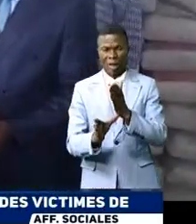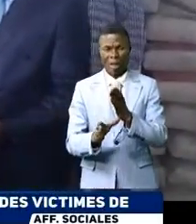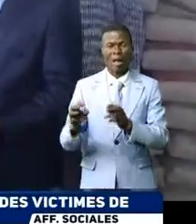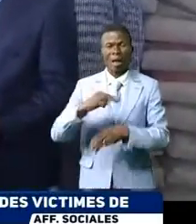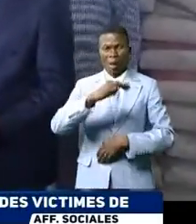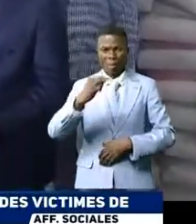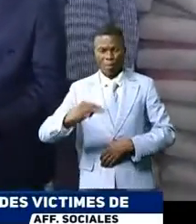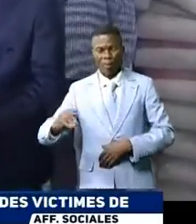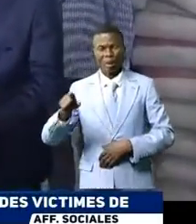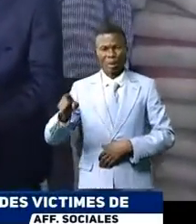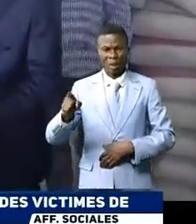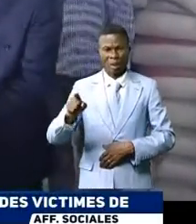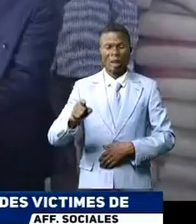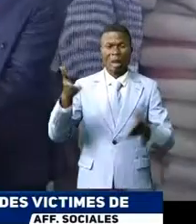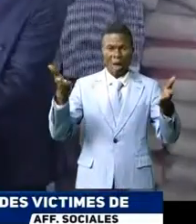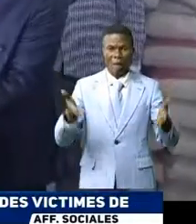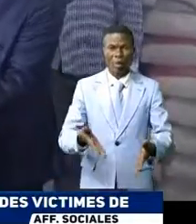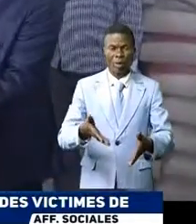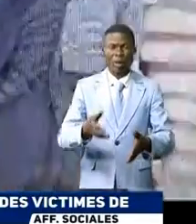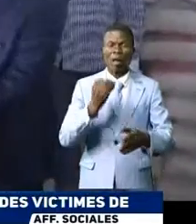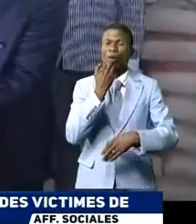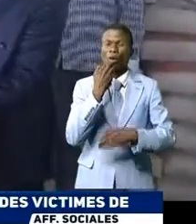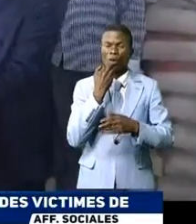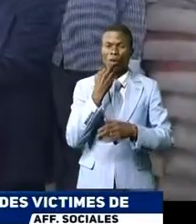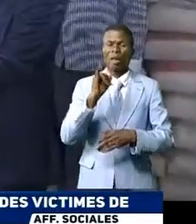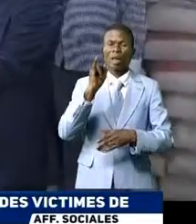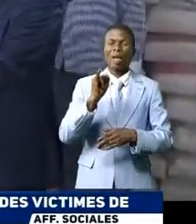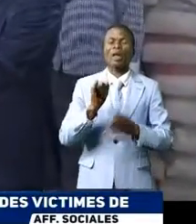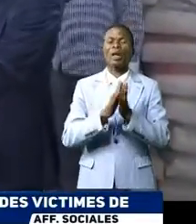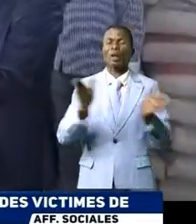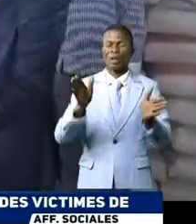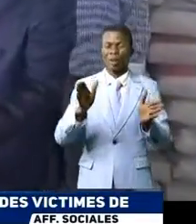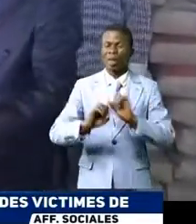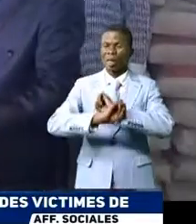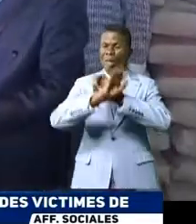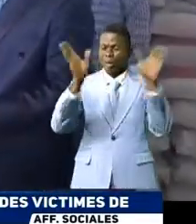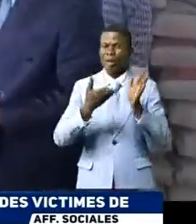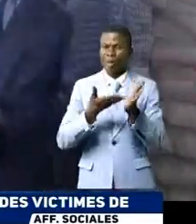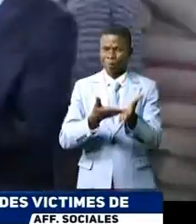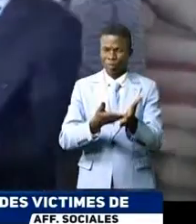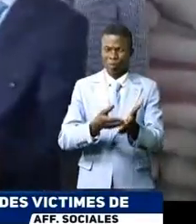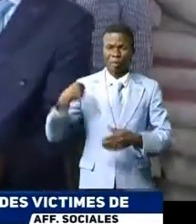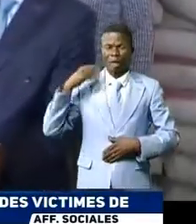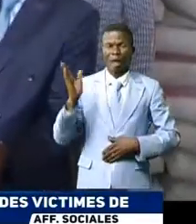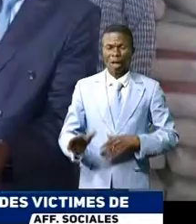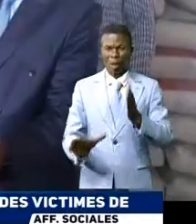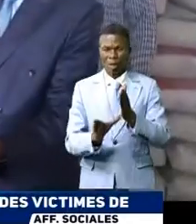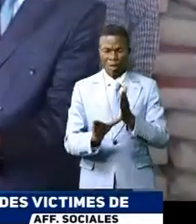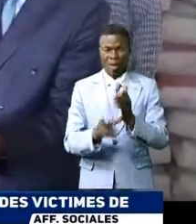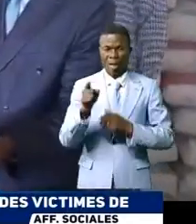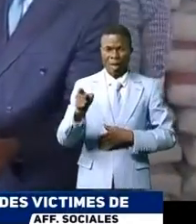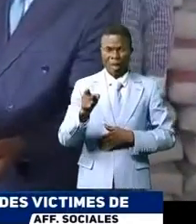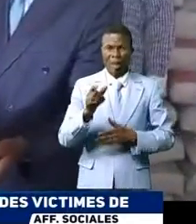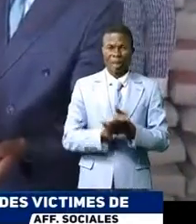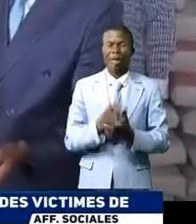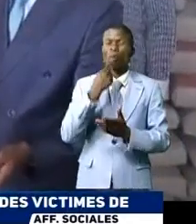Afani Idriss Mangala. C'était en présence de l'inspecteur de l'IGF. Transparence oblige. Le gouverneur intérimaire Afani Idriss Mangala